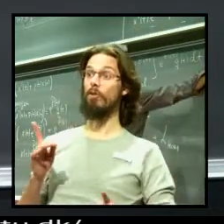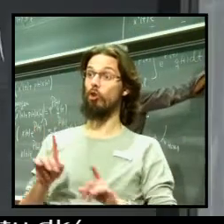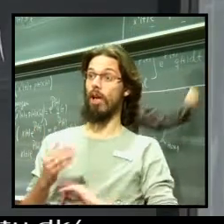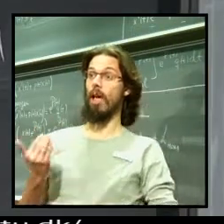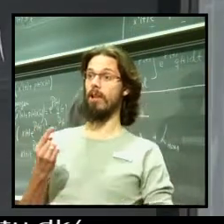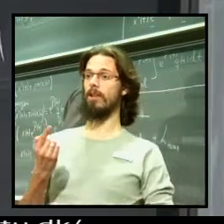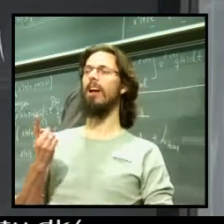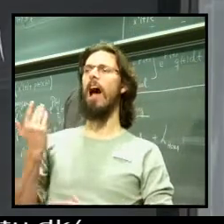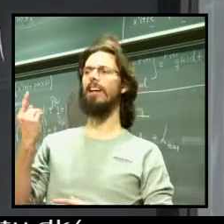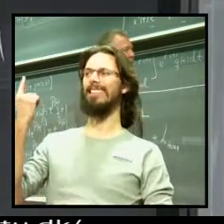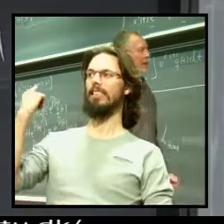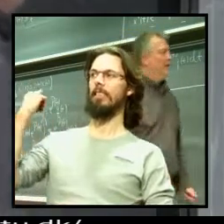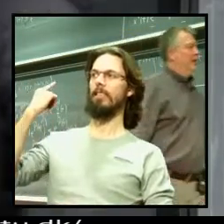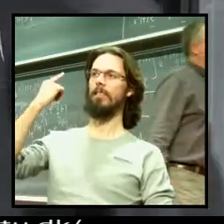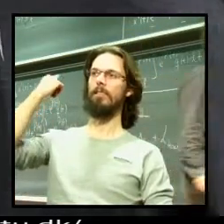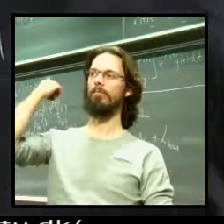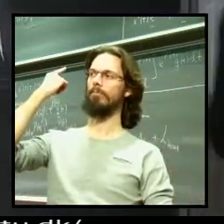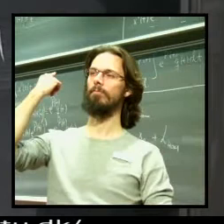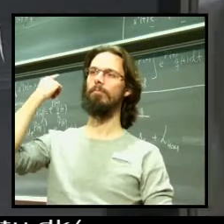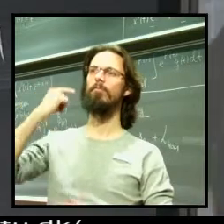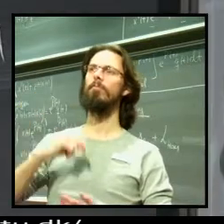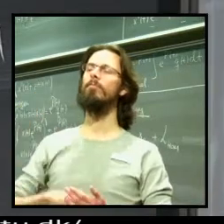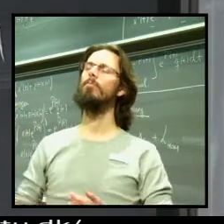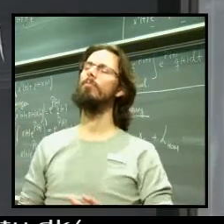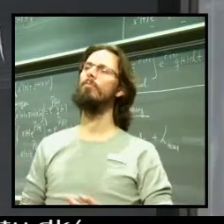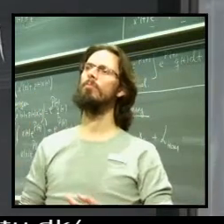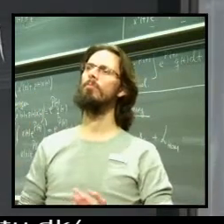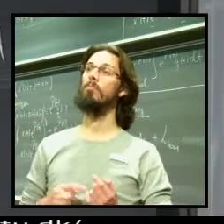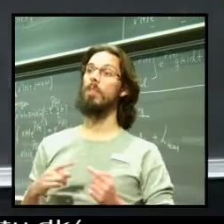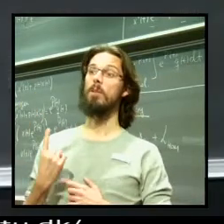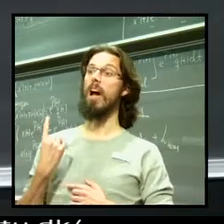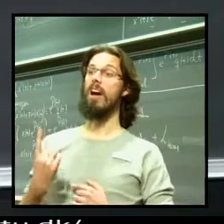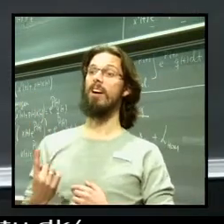står de her steder. Det er jo så bare e i